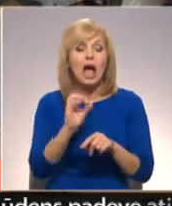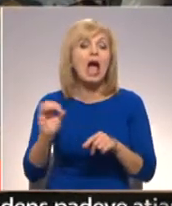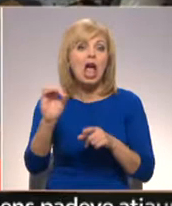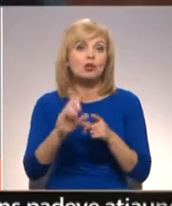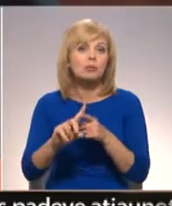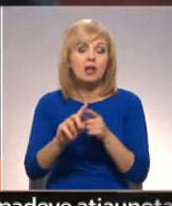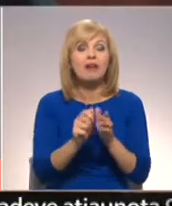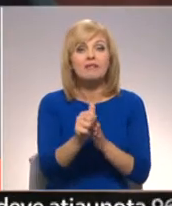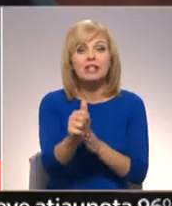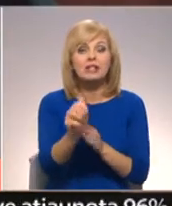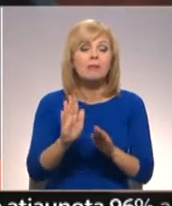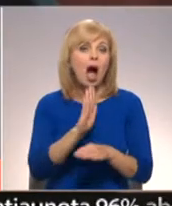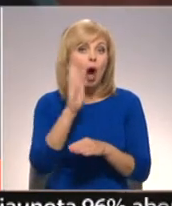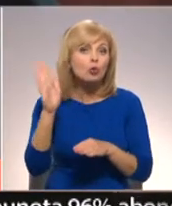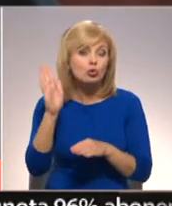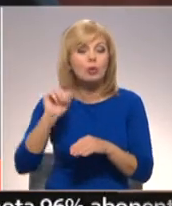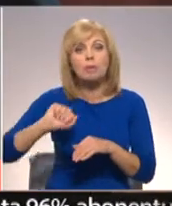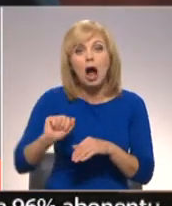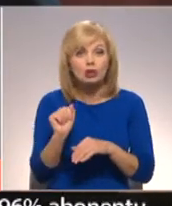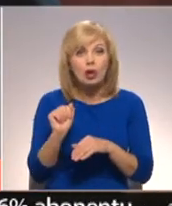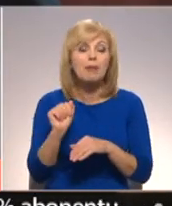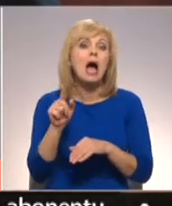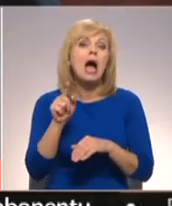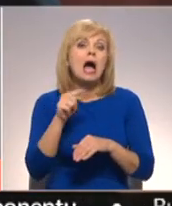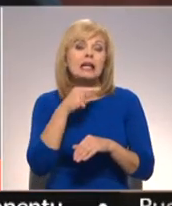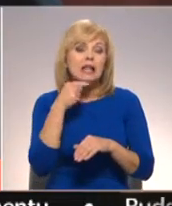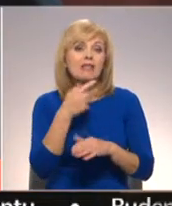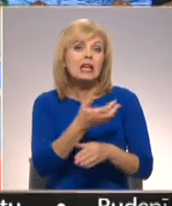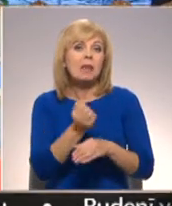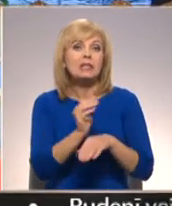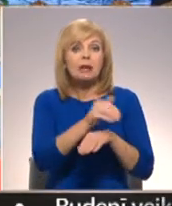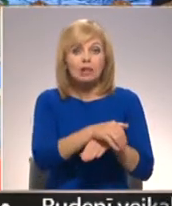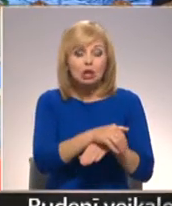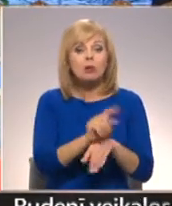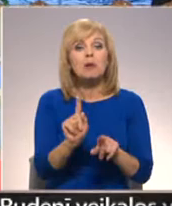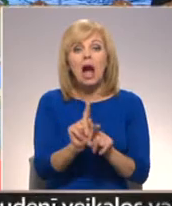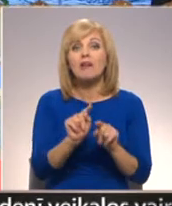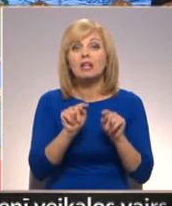Savienības virzītā austrumu partnerība. Turklāt rietumiem Krievijai jāpieņem tāda, kāda tā ir.